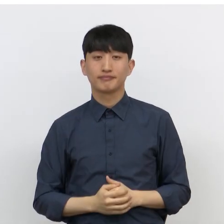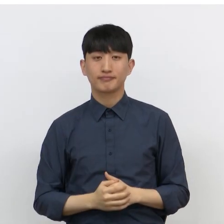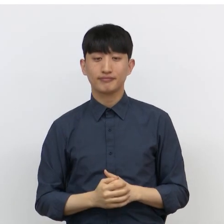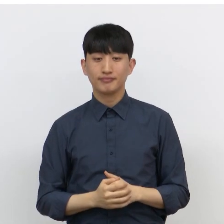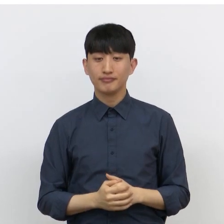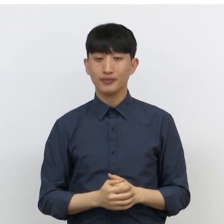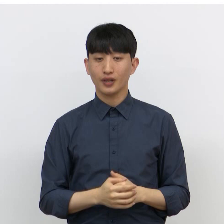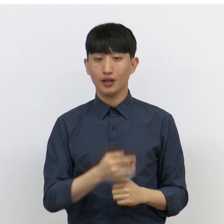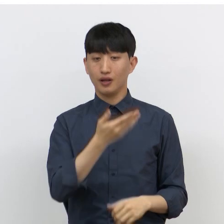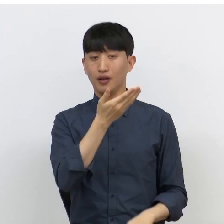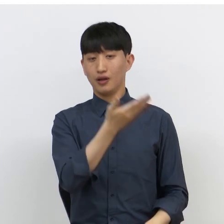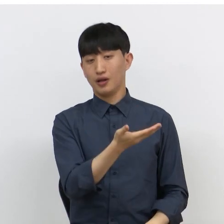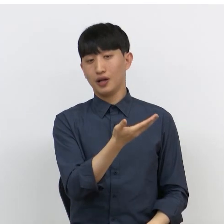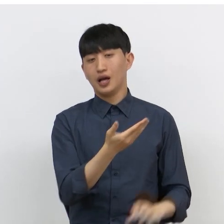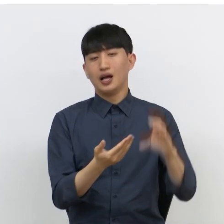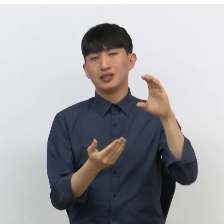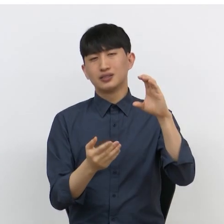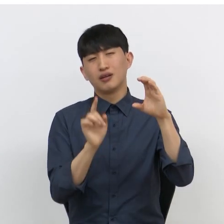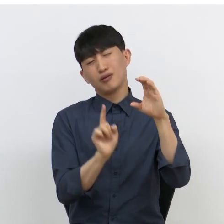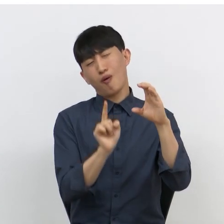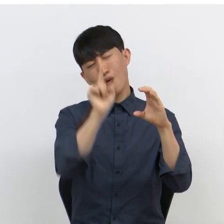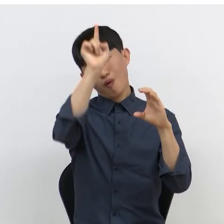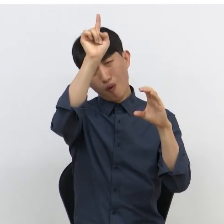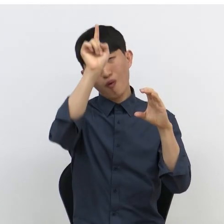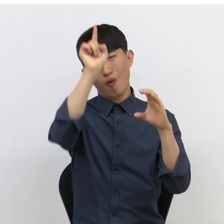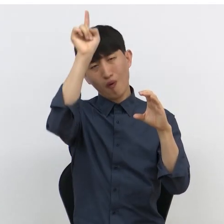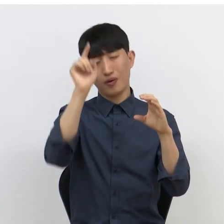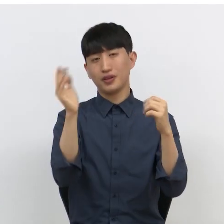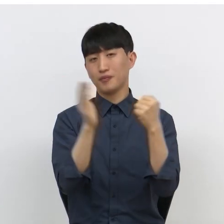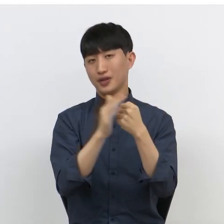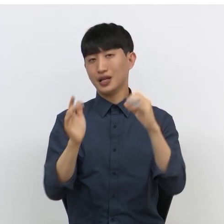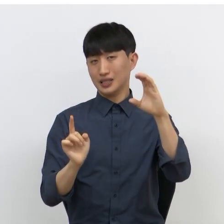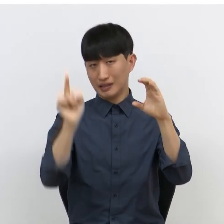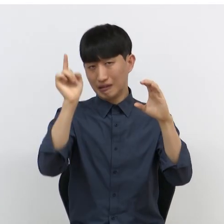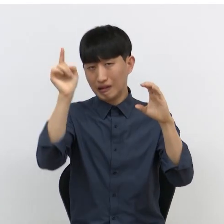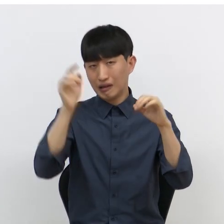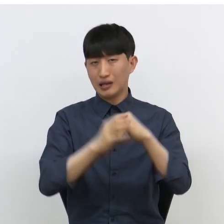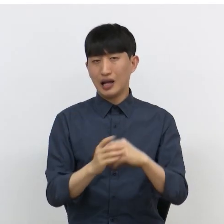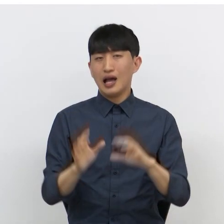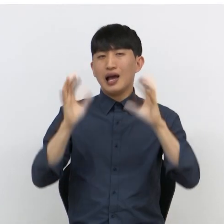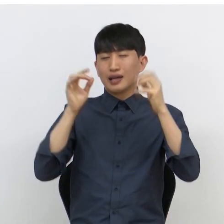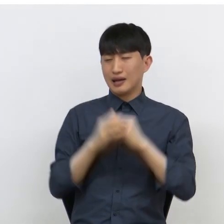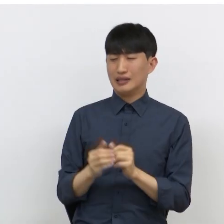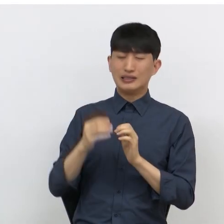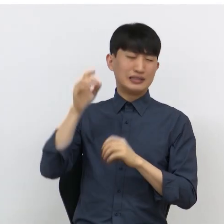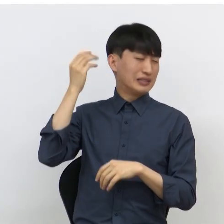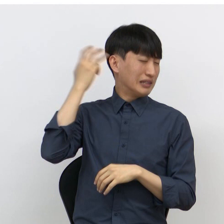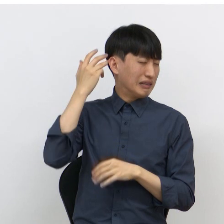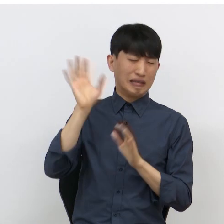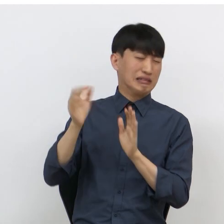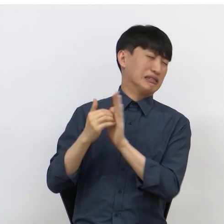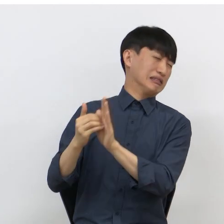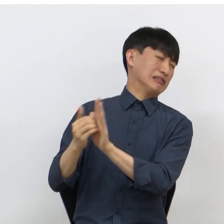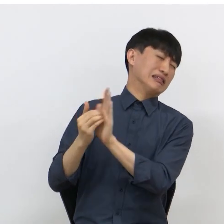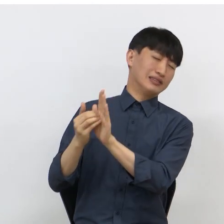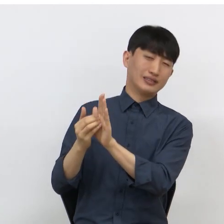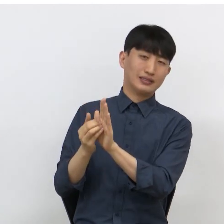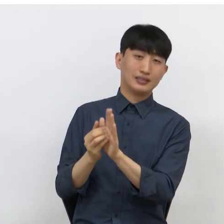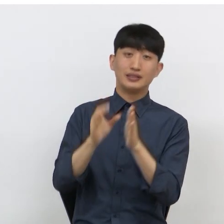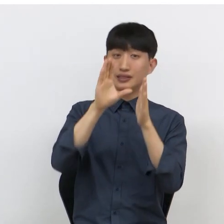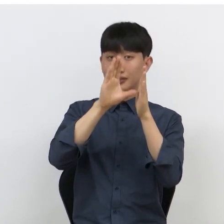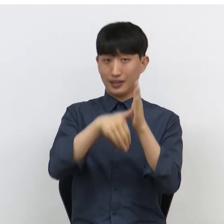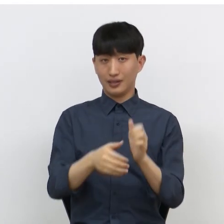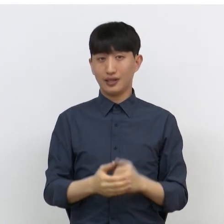이 경우는 또 C레벨이 너무 높아서 아동이 막 착용을 안 하는 경우예요. 자, 이걸 보시게 되면 이따